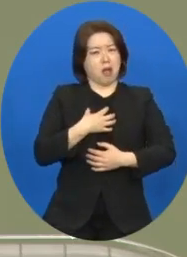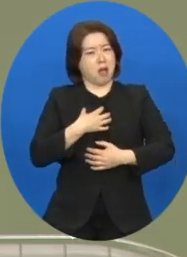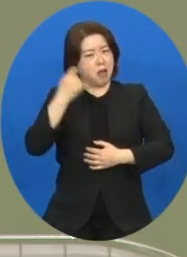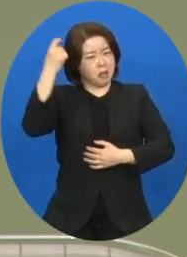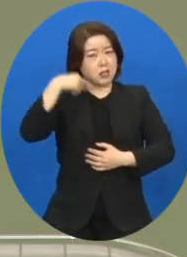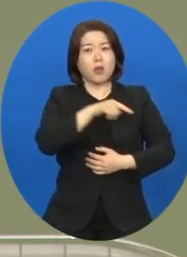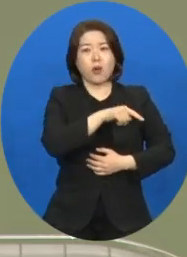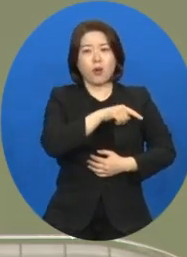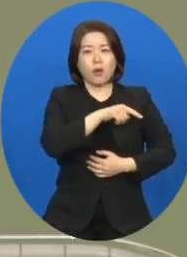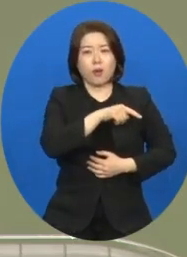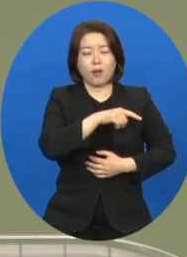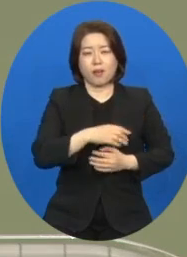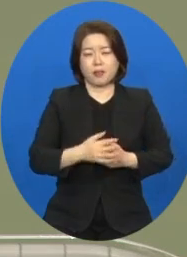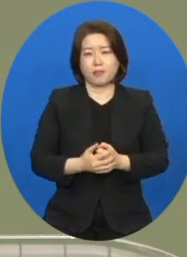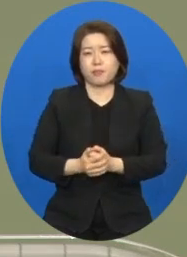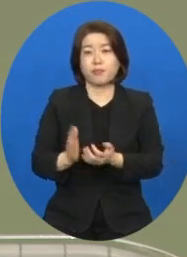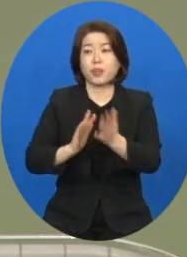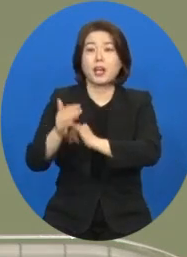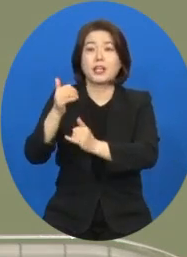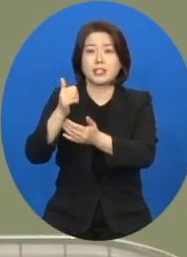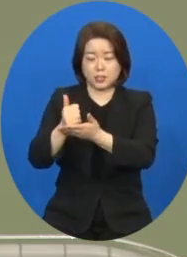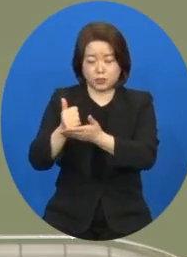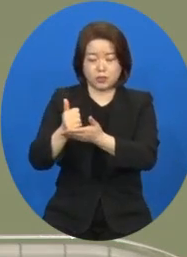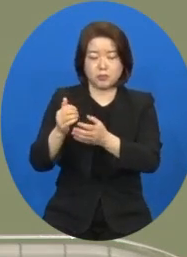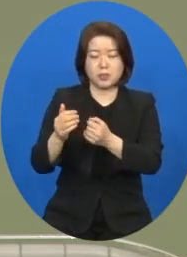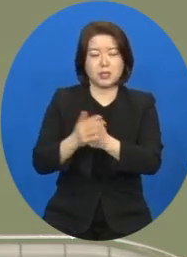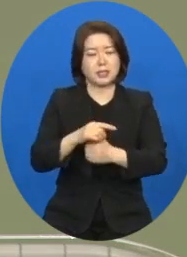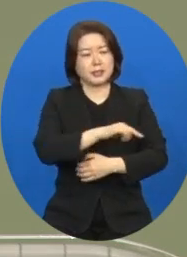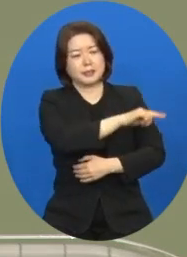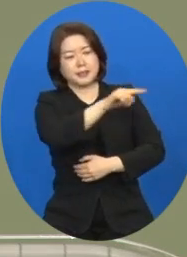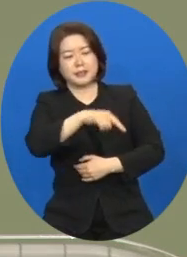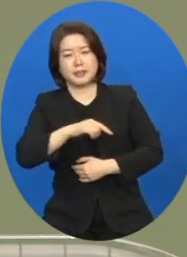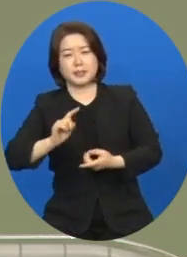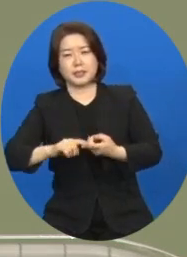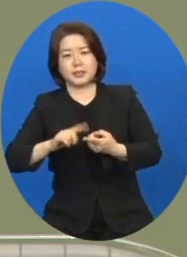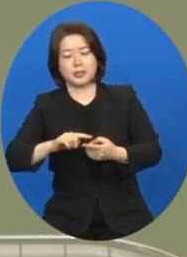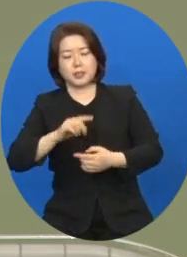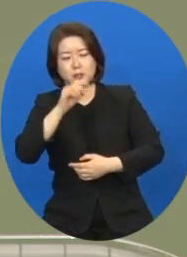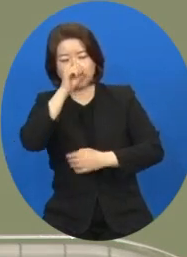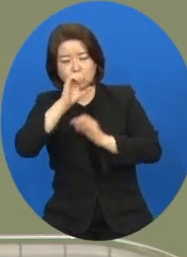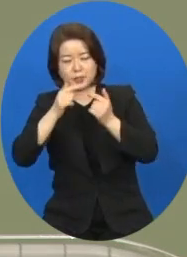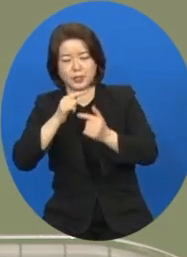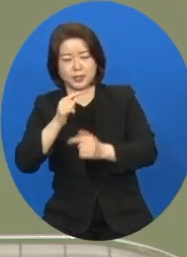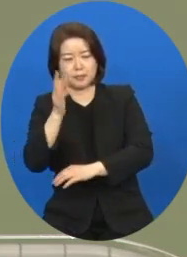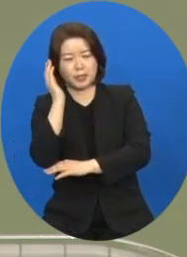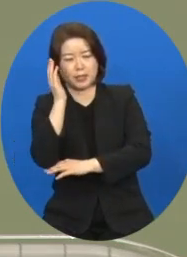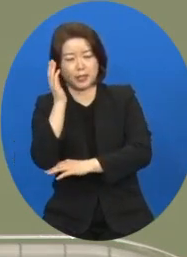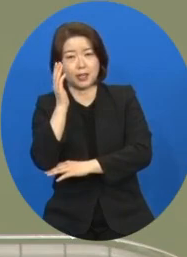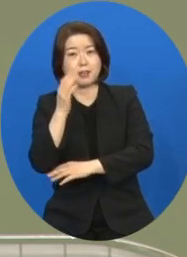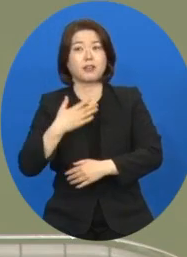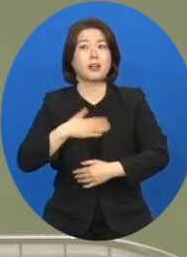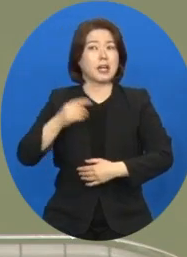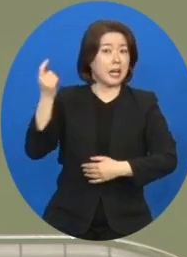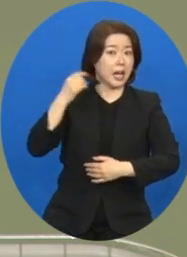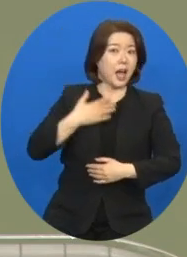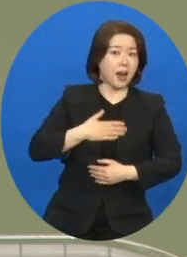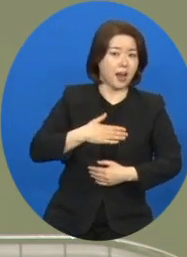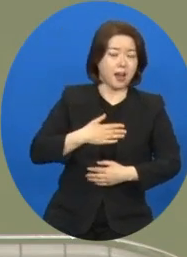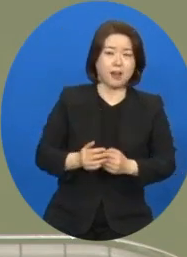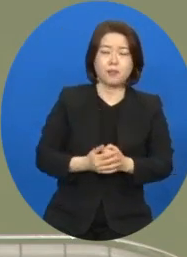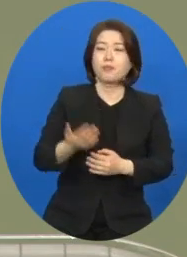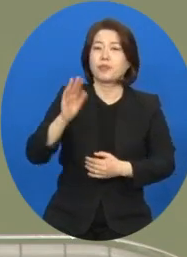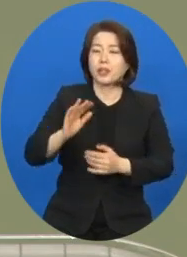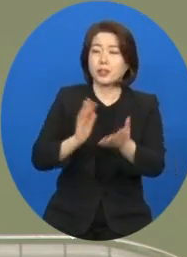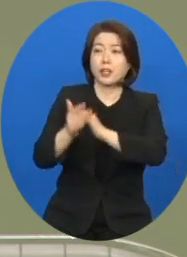예수님이 자기들에 대해서 별로 안 좋게 이야기한다는 것을 그들도 알았습니다. 그런데